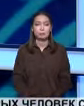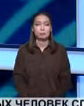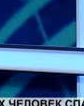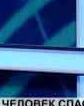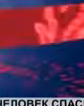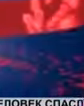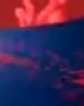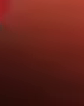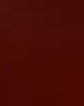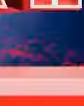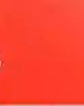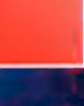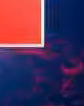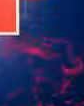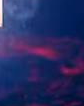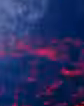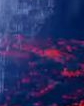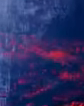неделю.